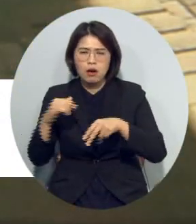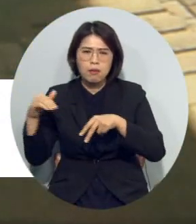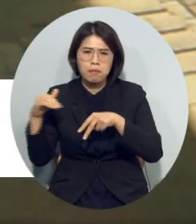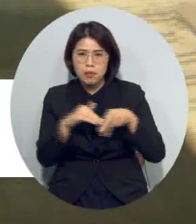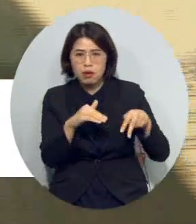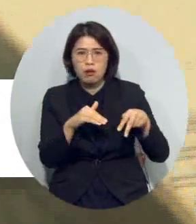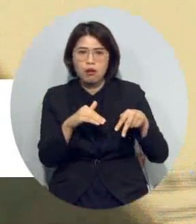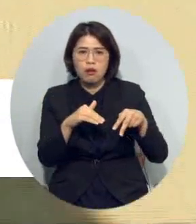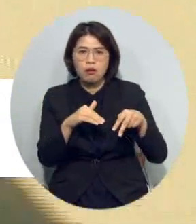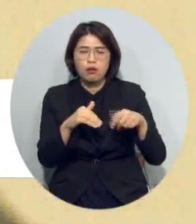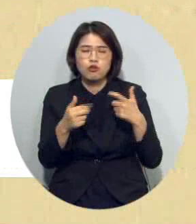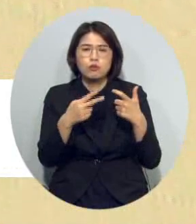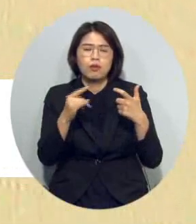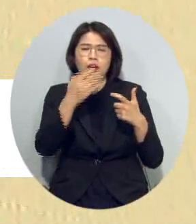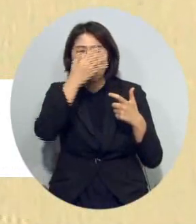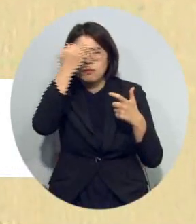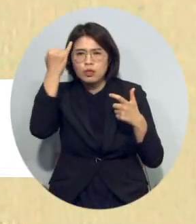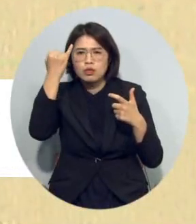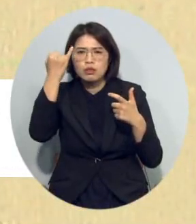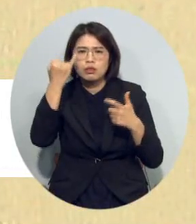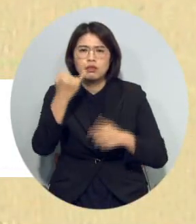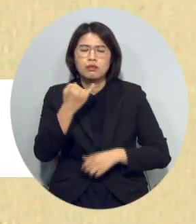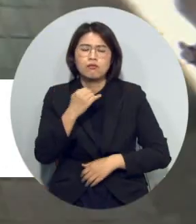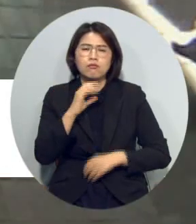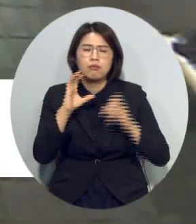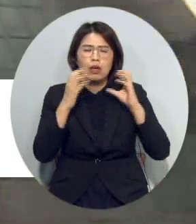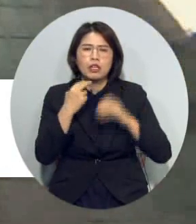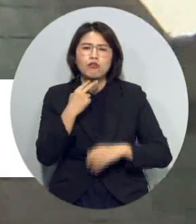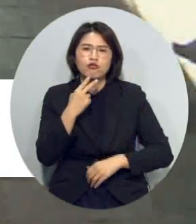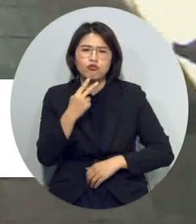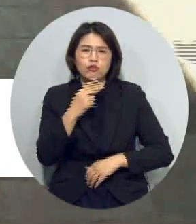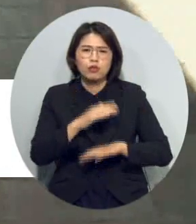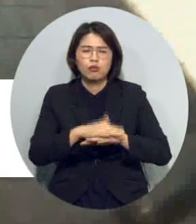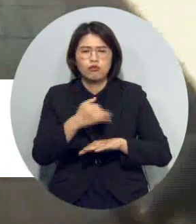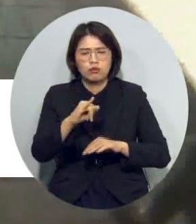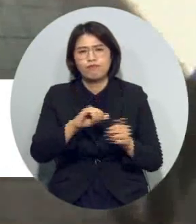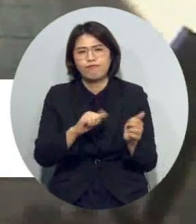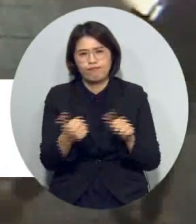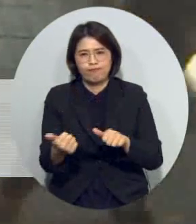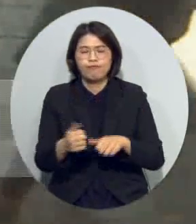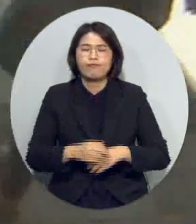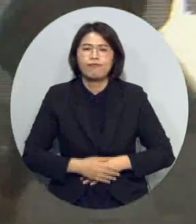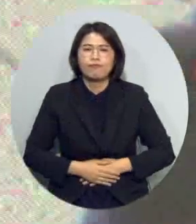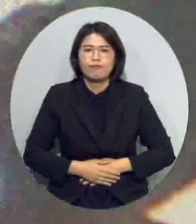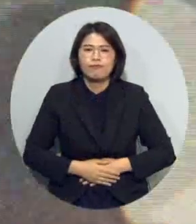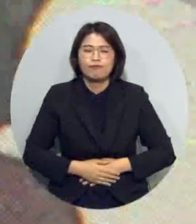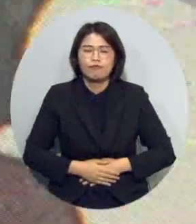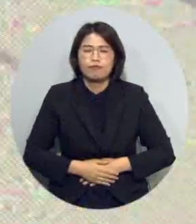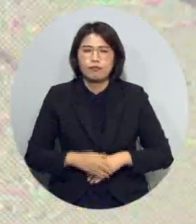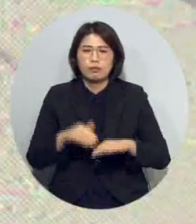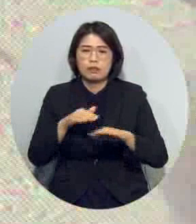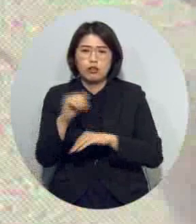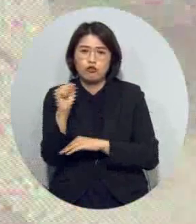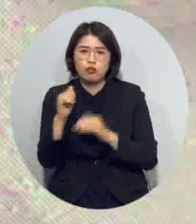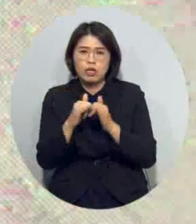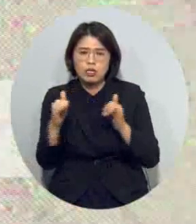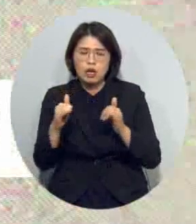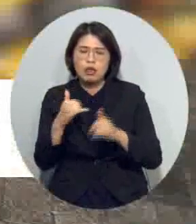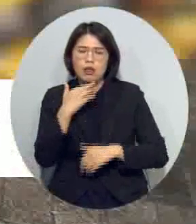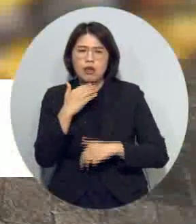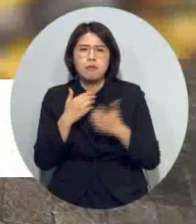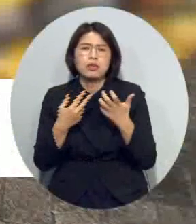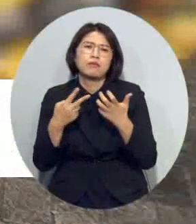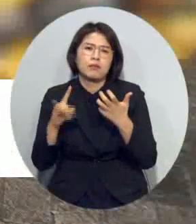이 사고로 60대 할머니와 유모차에 타고 있던 두 살배기 손녀가 숨졌습니다. 사고 차량 운전자는